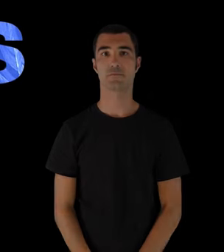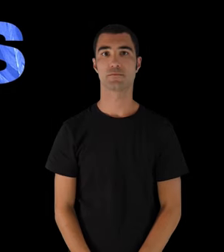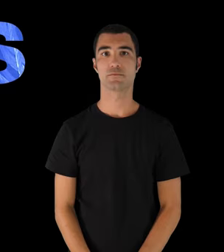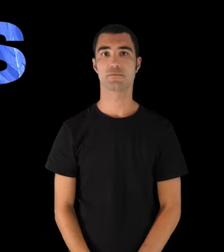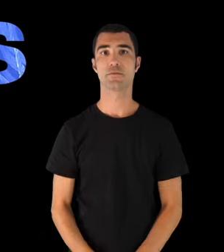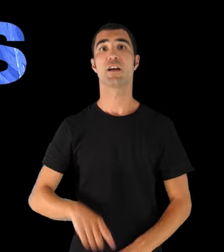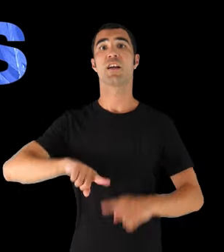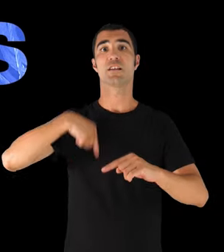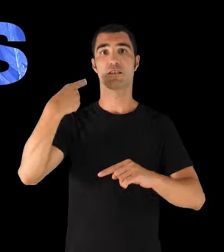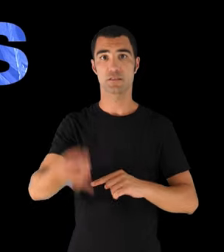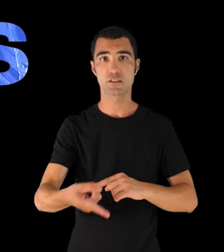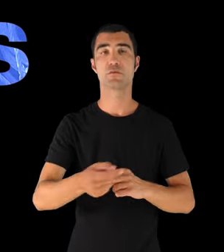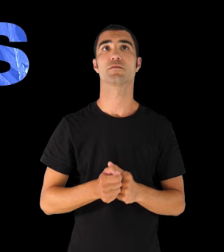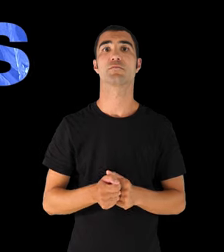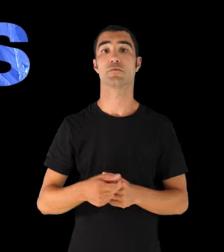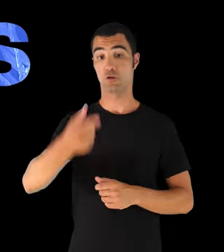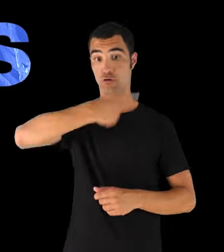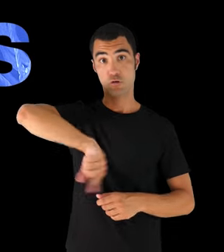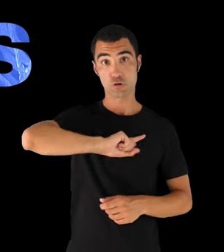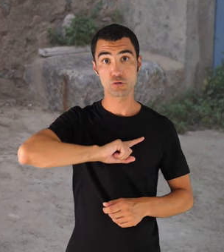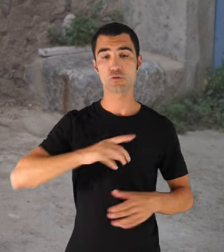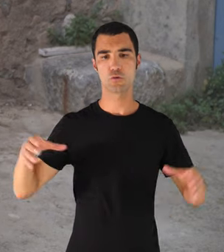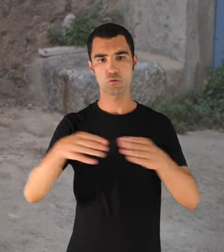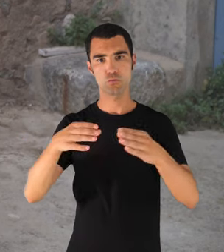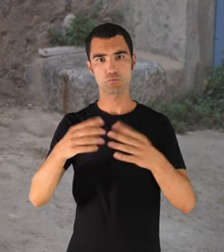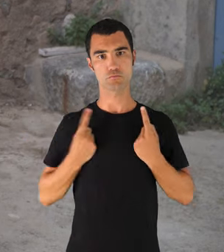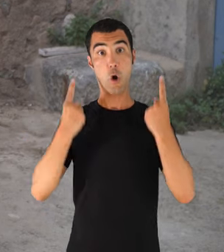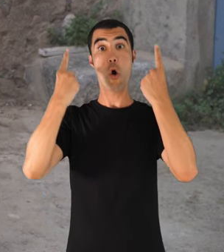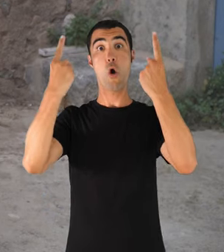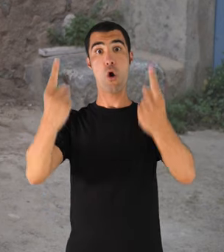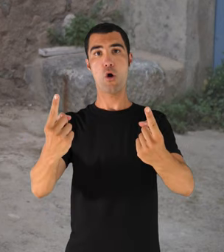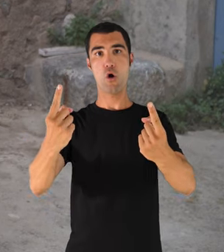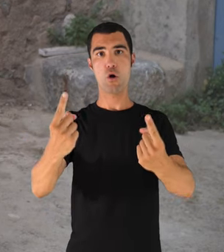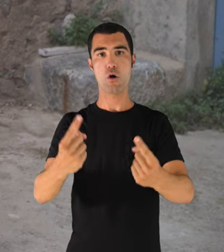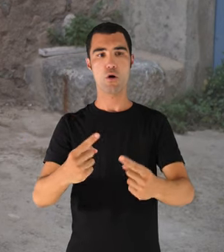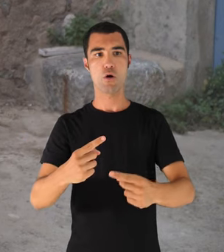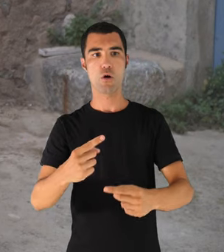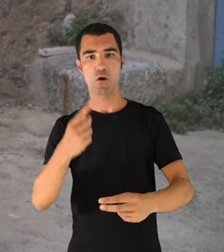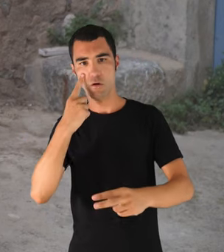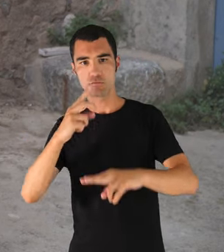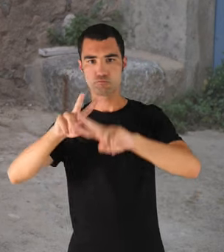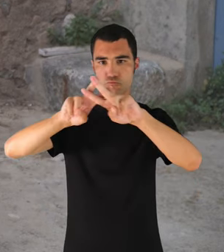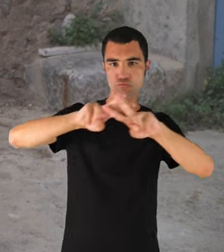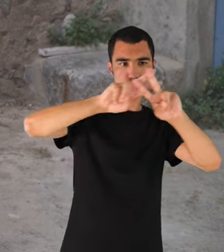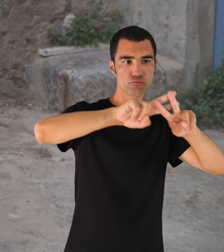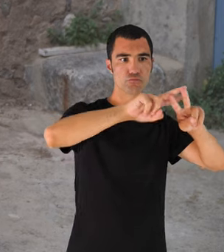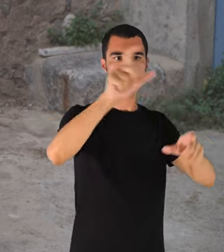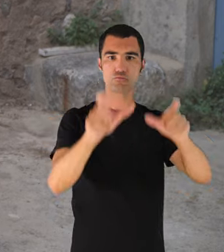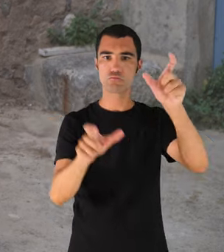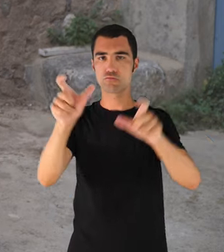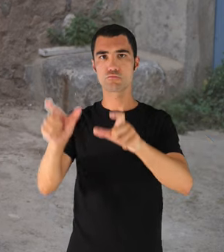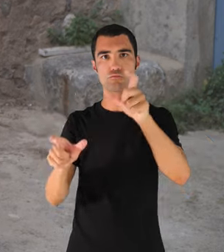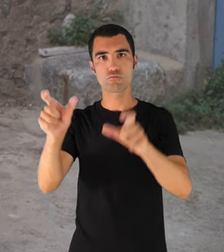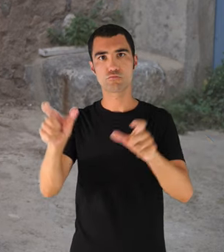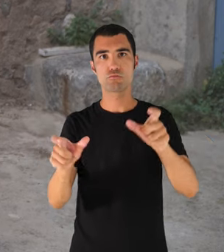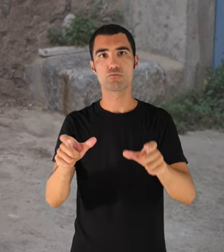Resulta que nosaltres varen ser els primers grups que varen examinar la gent. Varen ser primers que es